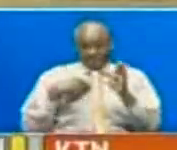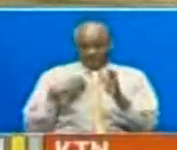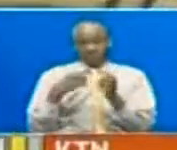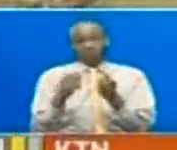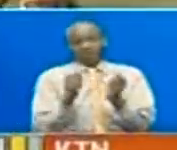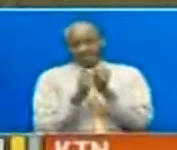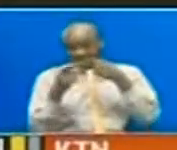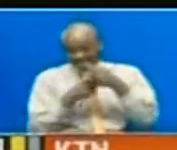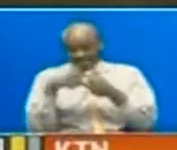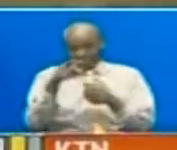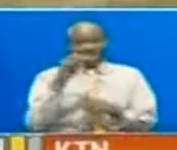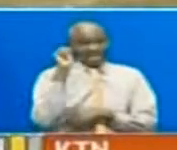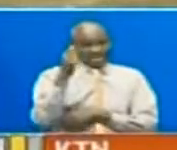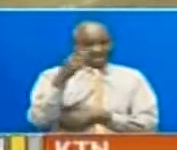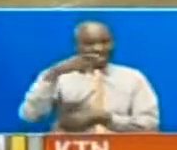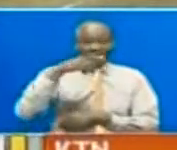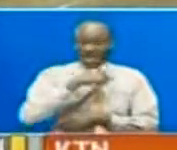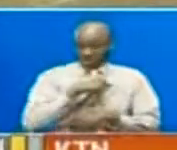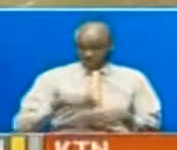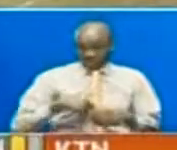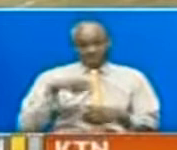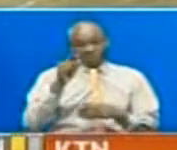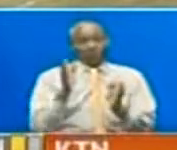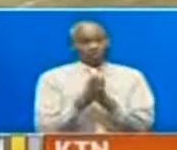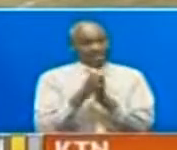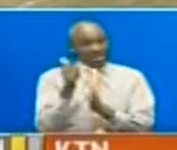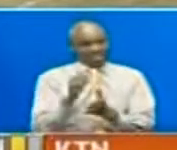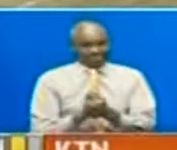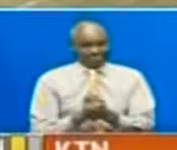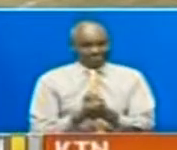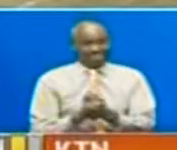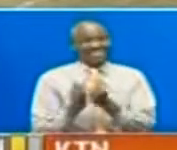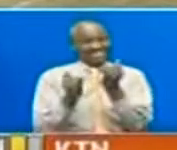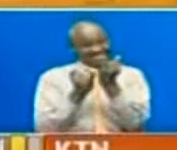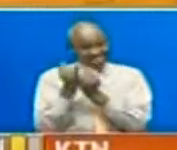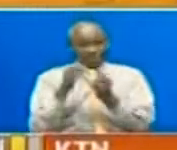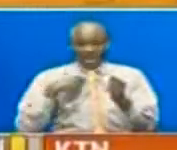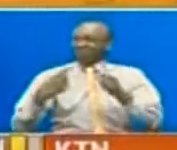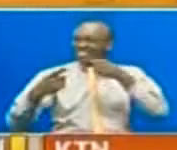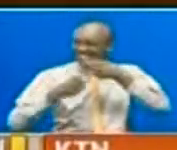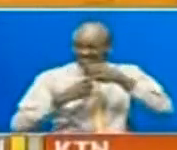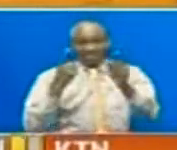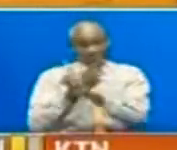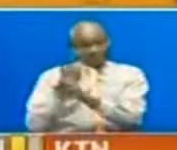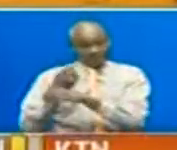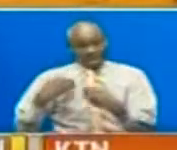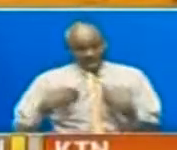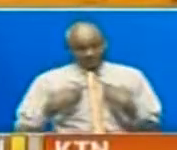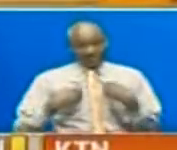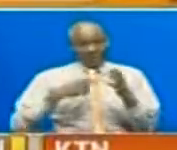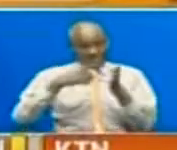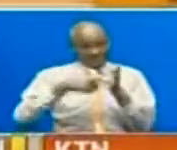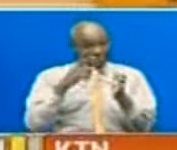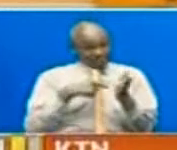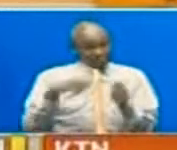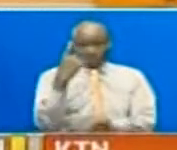16, Kenya Harlequins watachuana na Catholic Monks. Jumamosi mechi sita zitaandaliwa, huku Mean Machine ambao wameshinda mechi moja